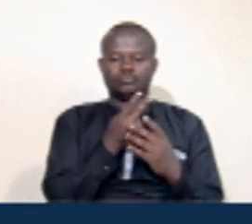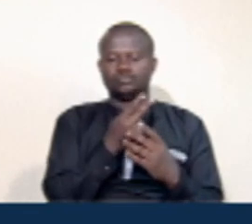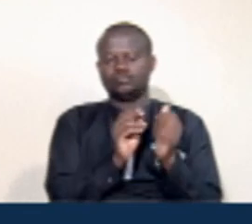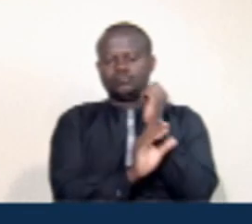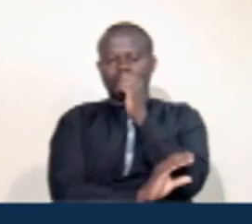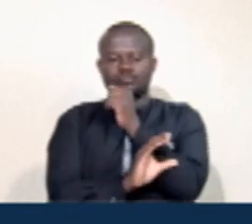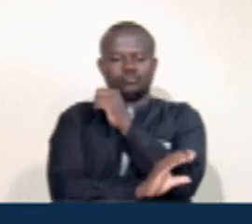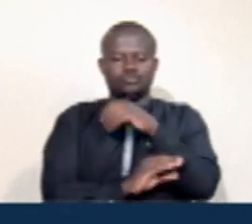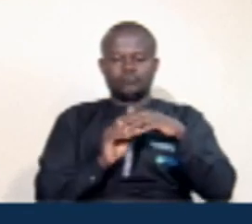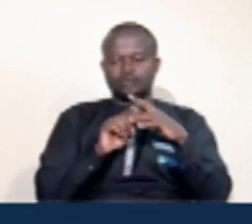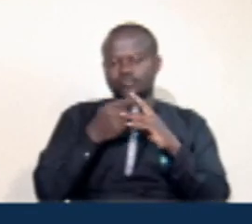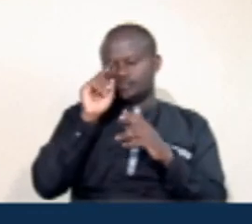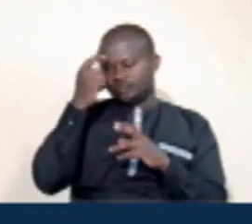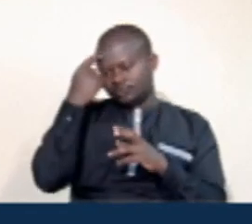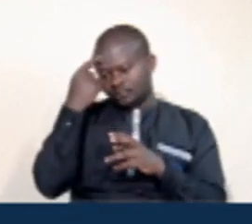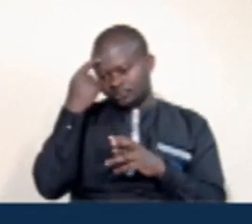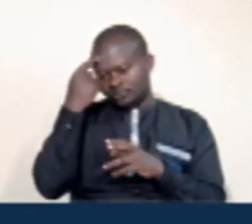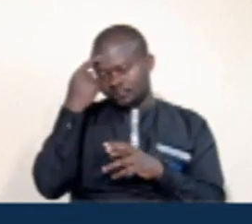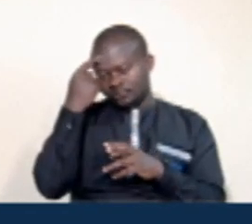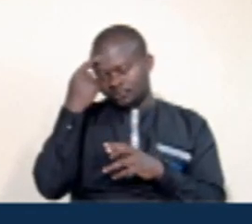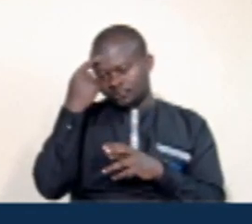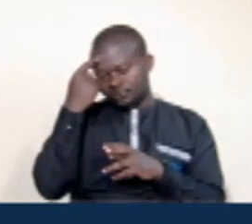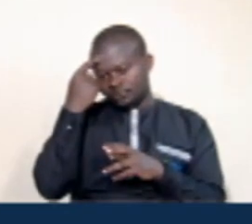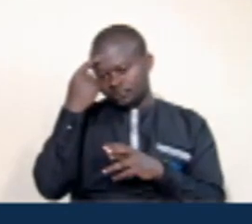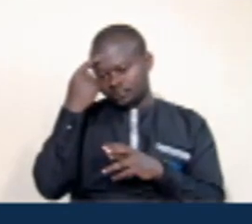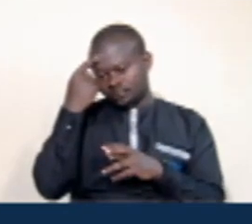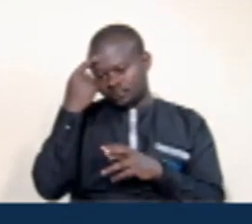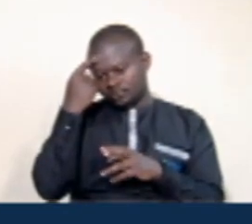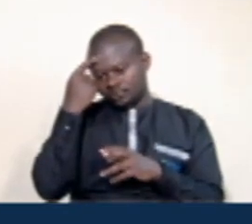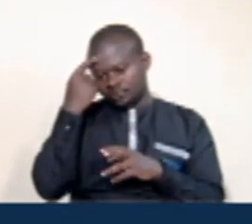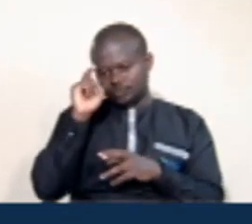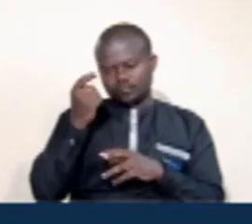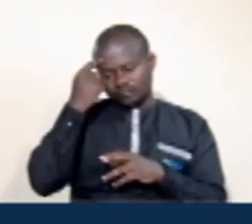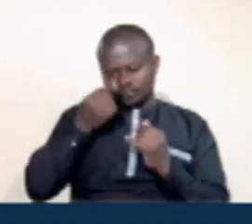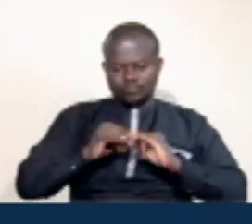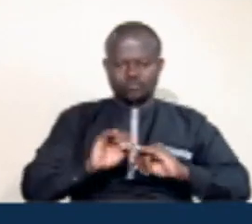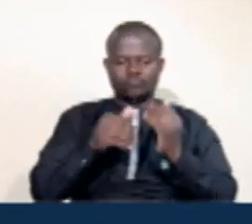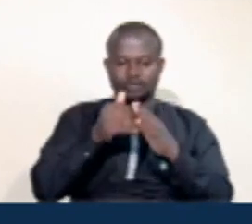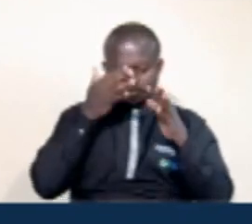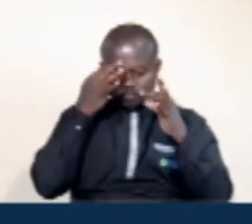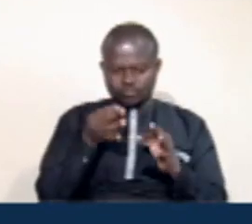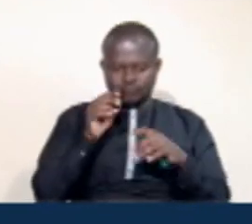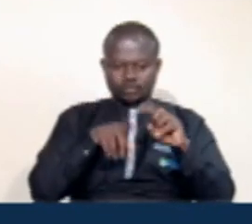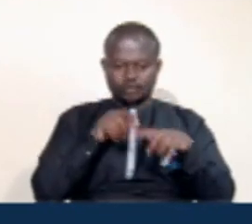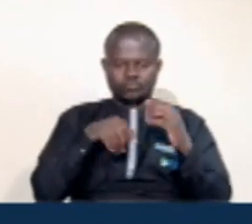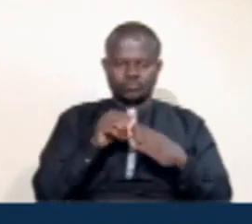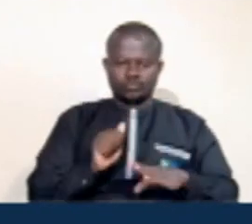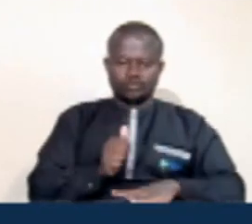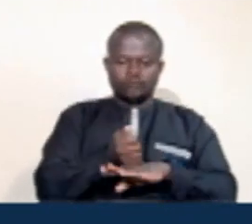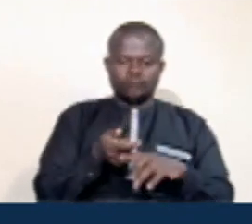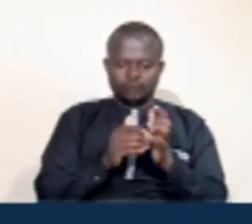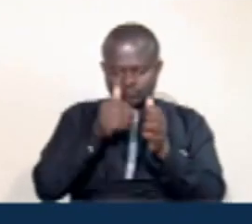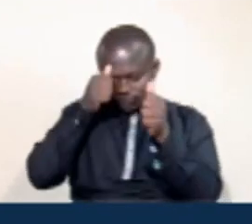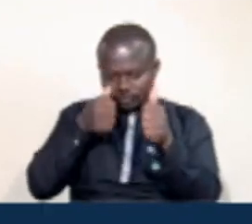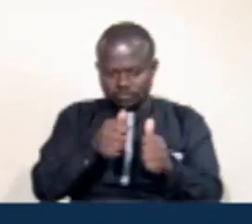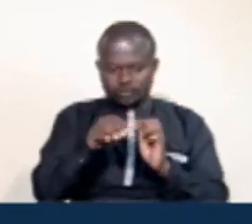z'igihugu kuva kuri guverinoma yashyira kuva kuri guverinoma yashyira mu bikorwa imirongo ya politiki yihaye hakurikijwe